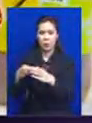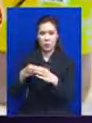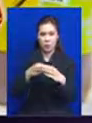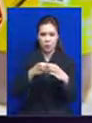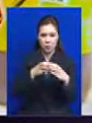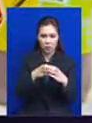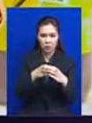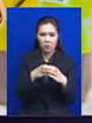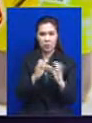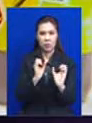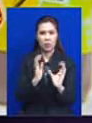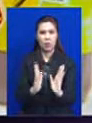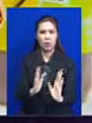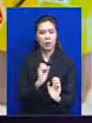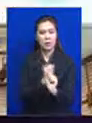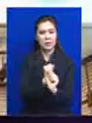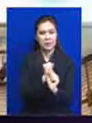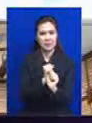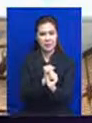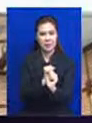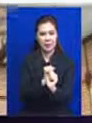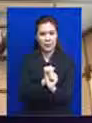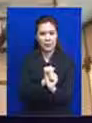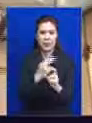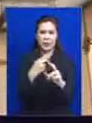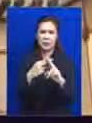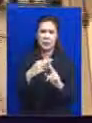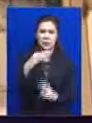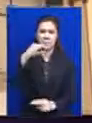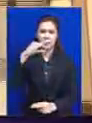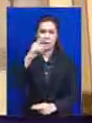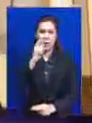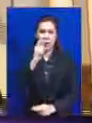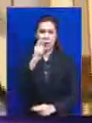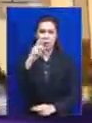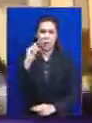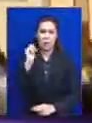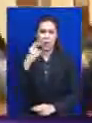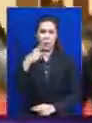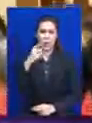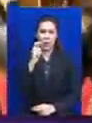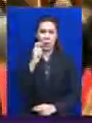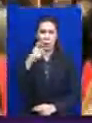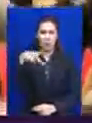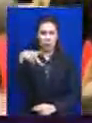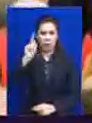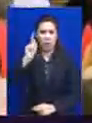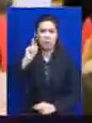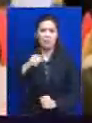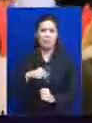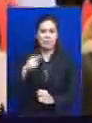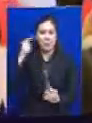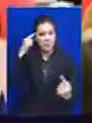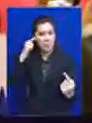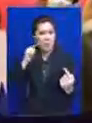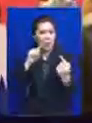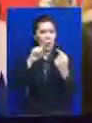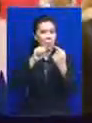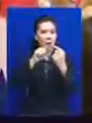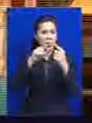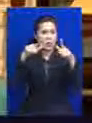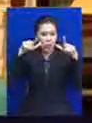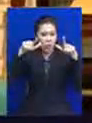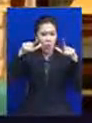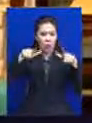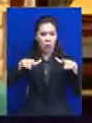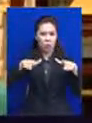สตาร์ทอัพกลุ่มโอท็อปปัจจุบันและกลุ่มโอท็อปที่ต้องการก้าวไปสู่ SME ทางนี้ก็เพื่อไปสู่เป้าหมายที่จะลดความเหลื่อมล้ำใน